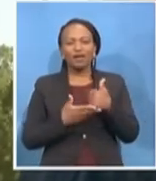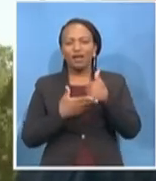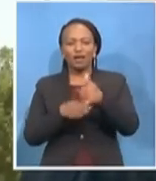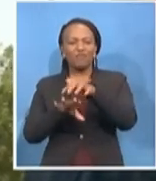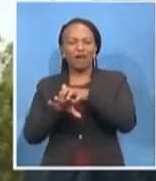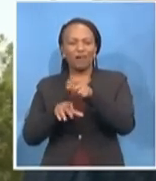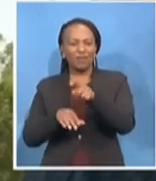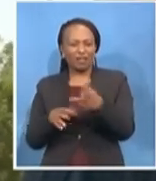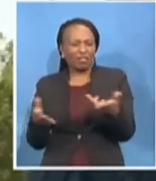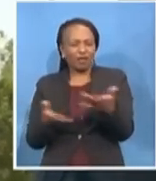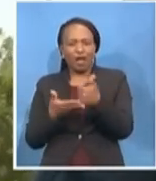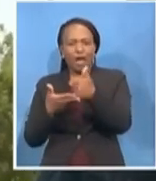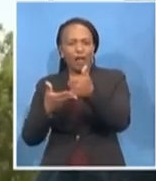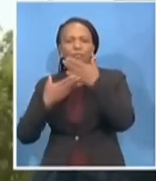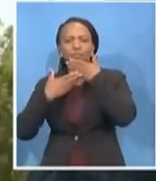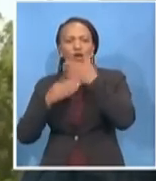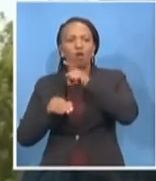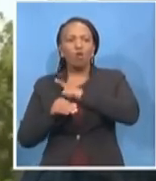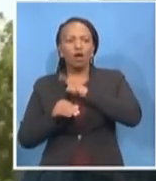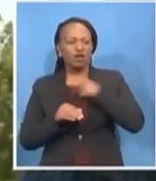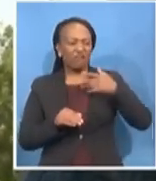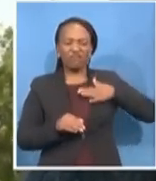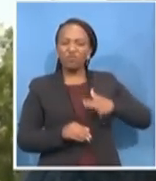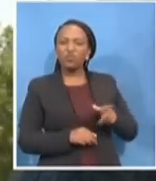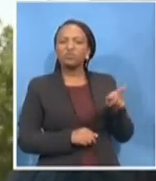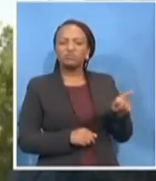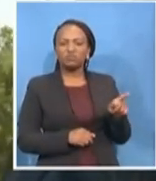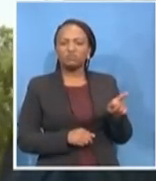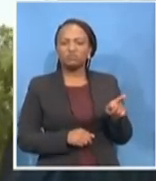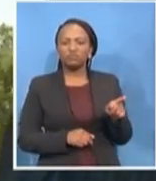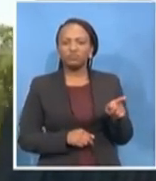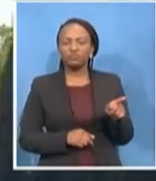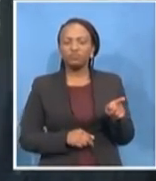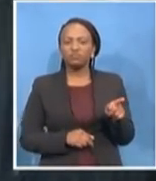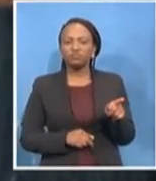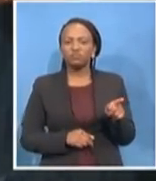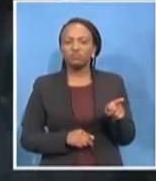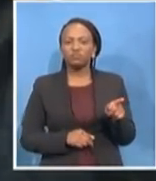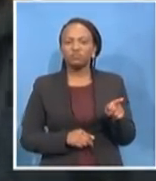jou bietjie kleiner. Saam met daai. Okay. Kom Pedro.